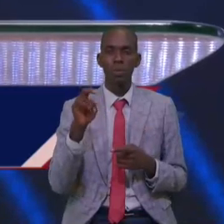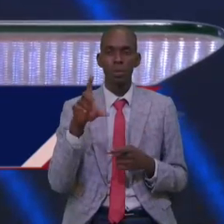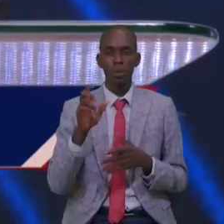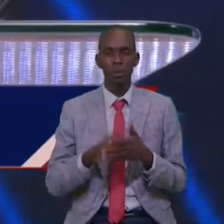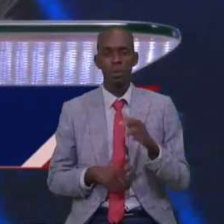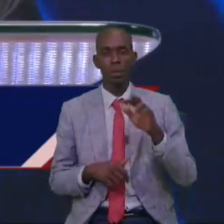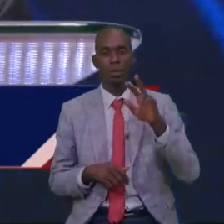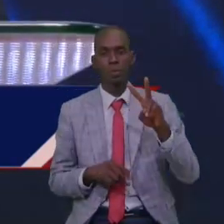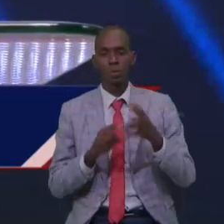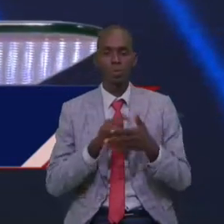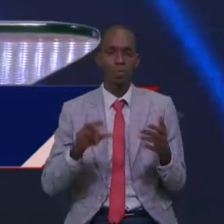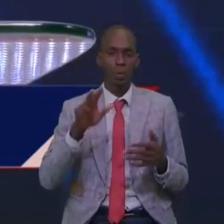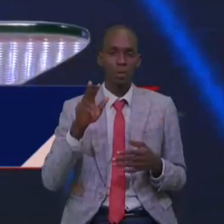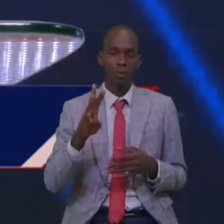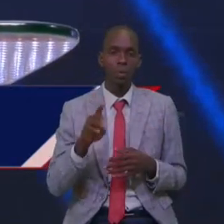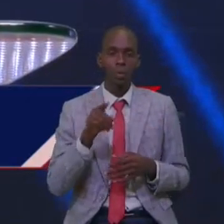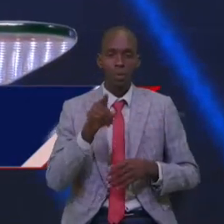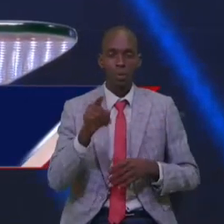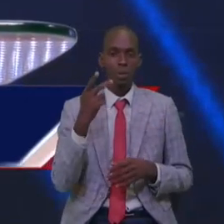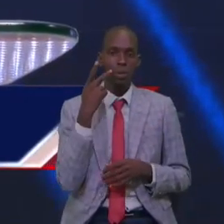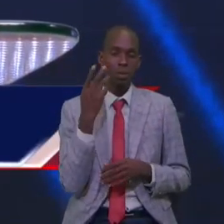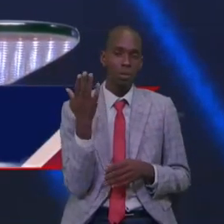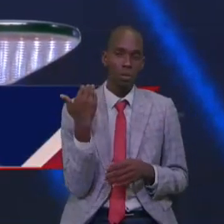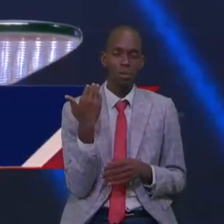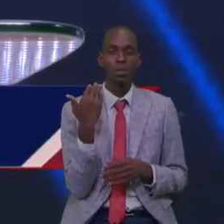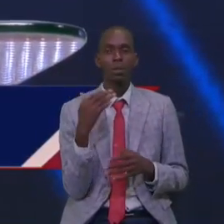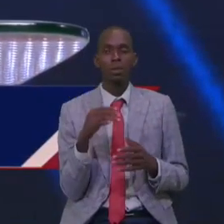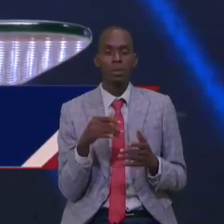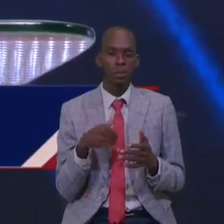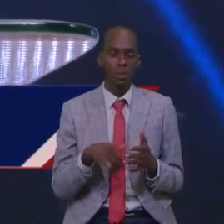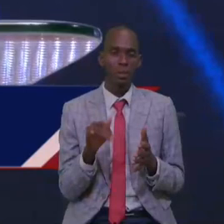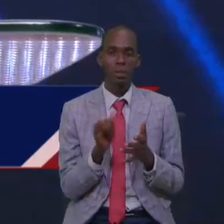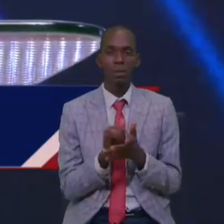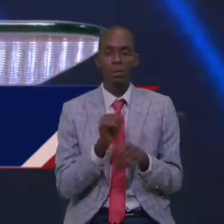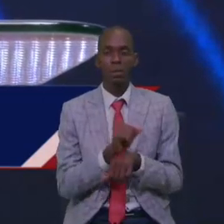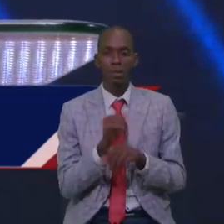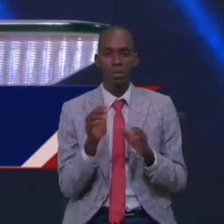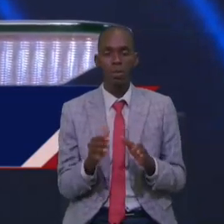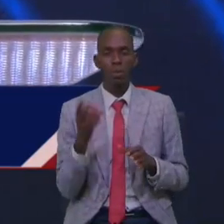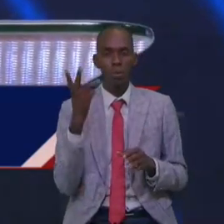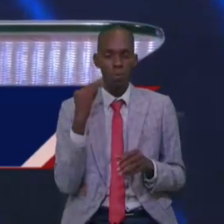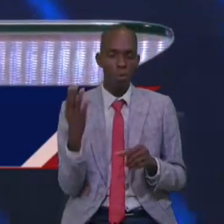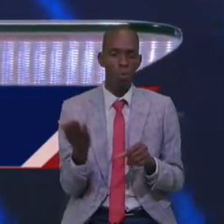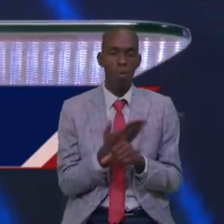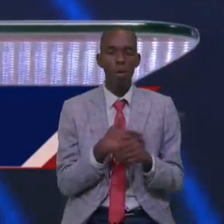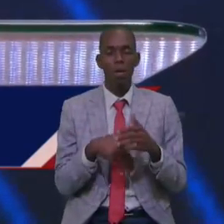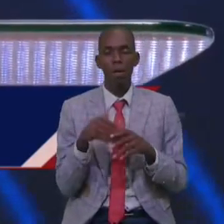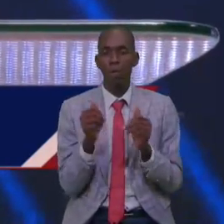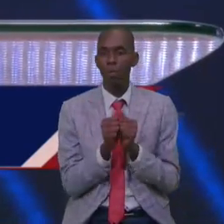34. Tu regardais lorsqu'une pierre se détacha sans